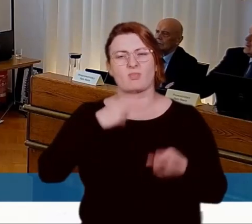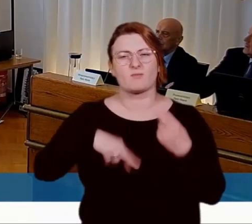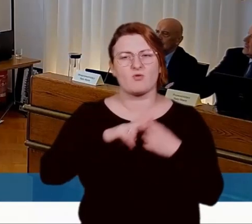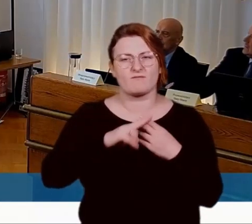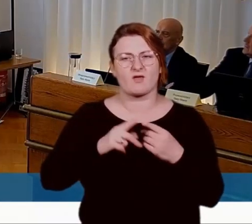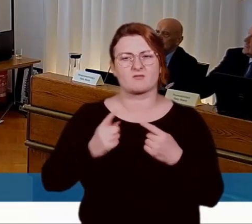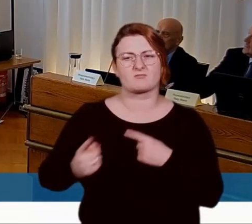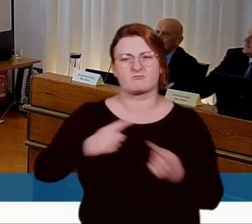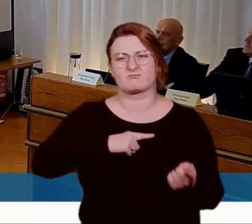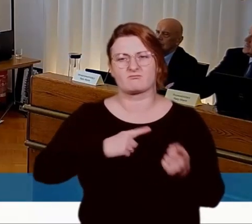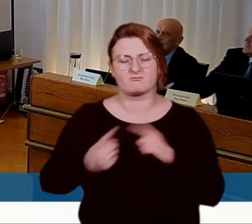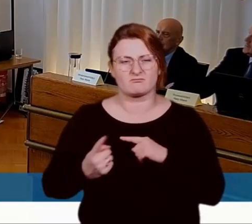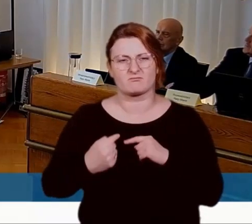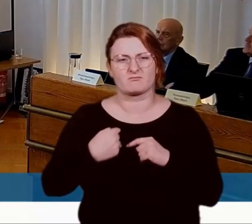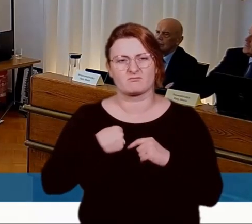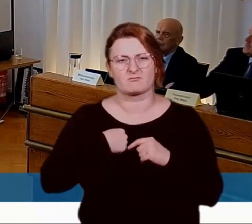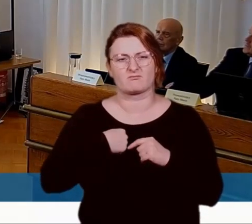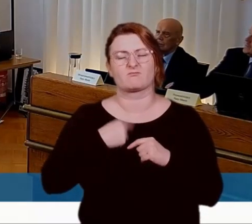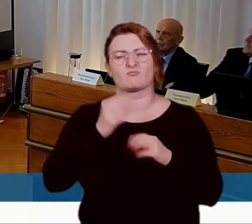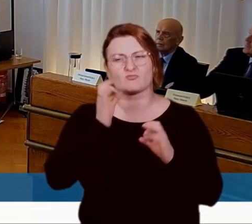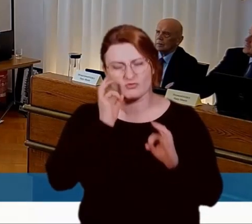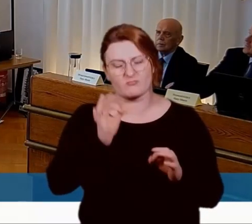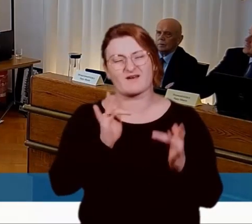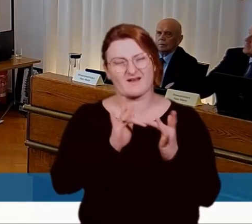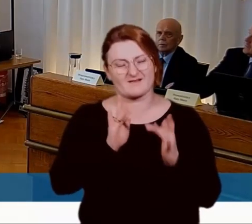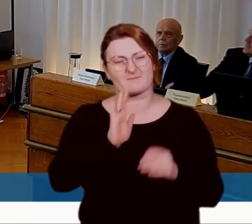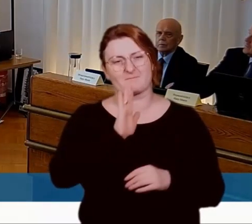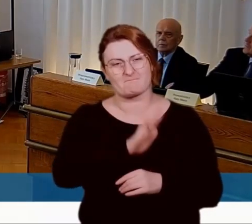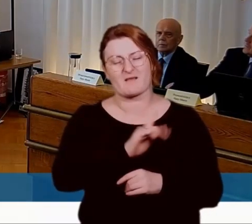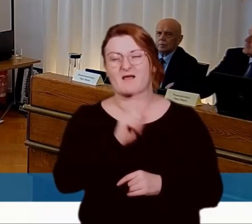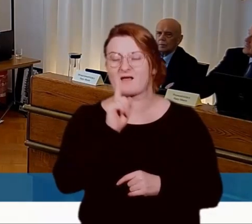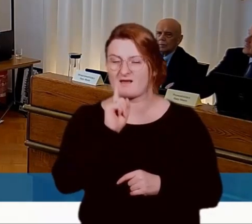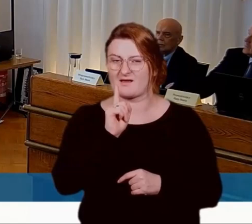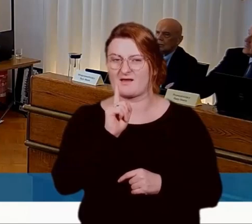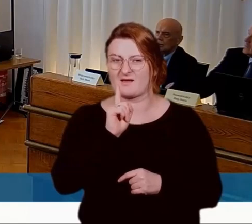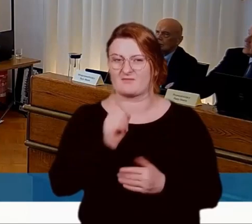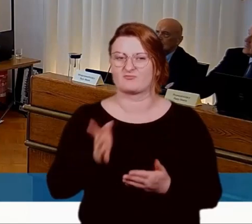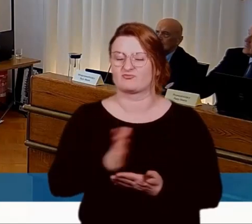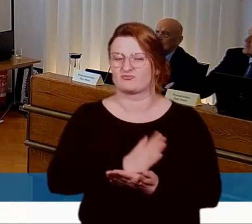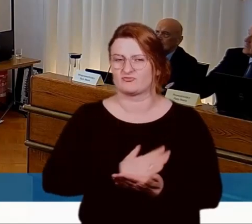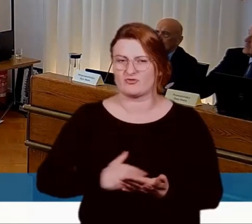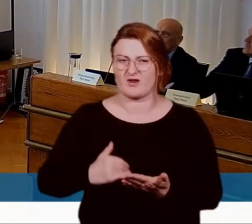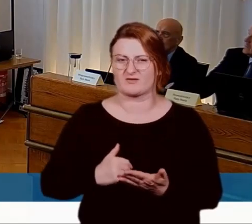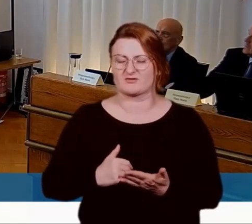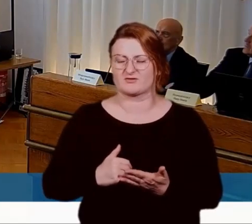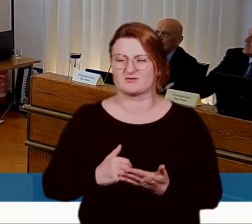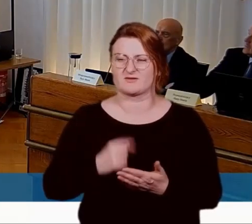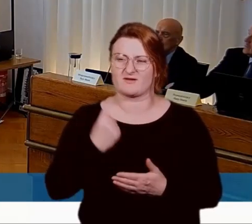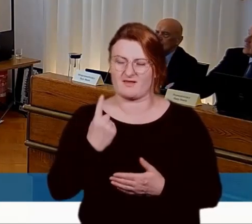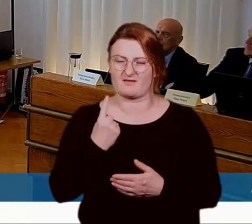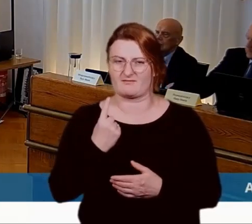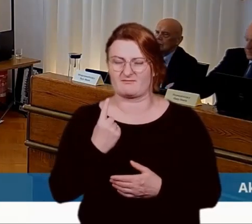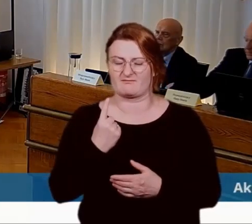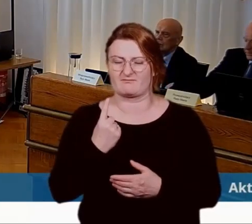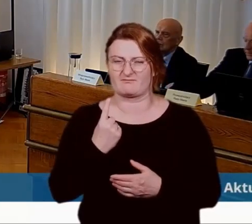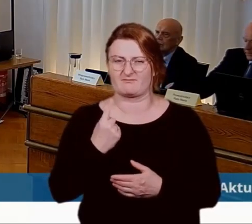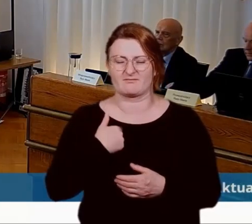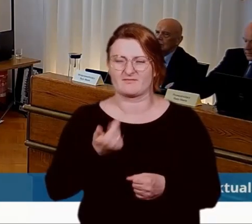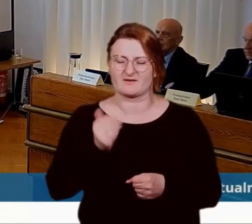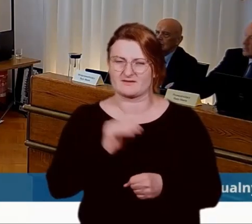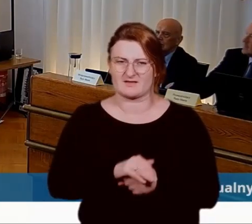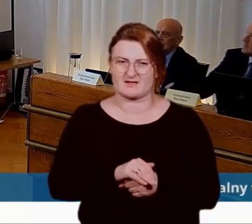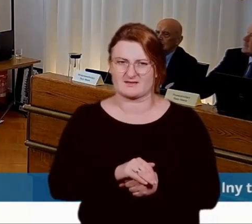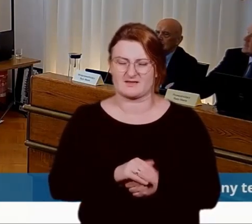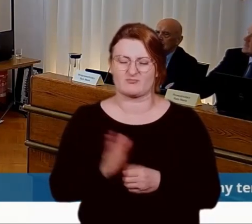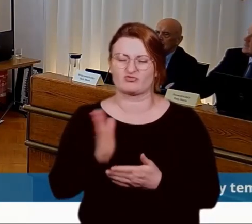uznaję za zasadne i słuszne. Natomiast co do części jednak wciąż się nie zgadzam i część tych